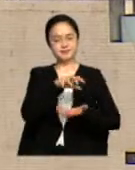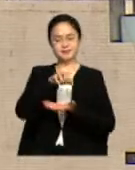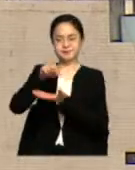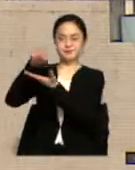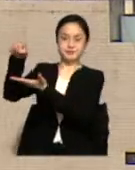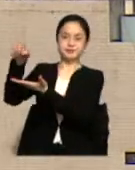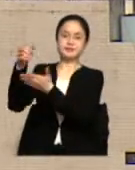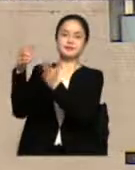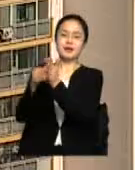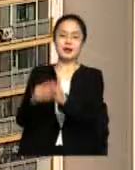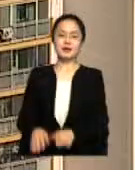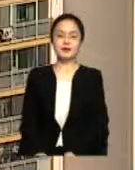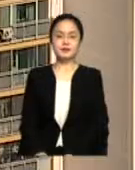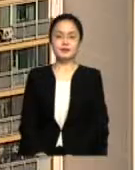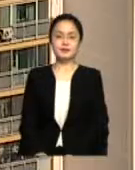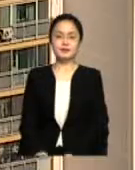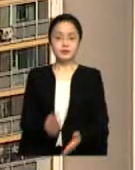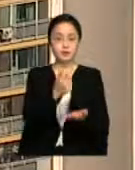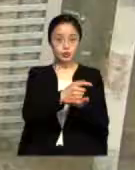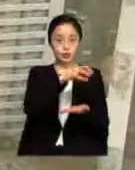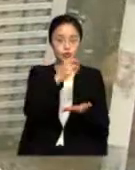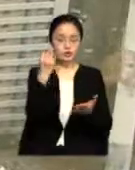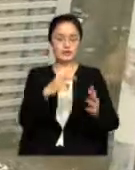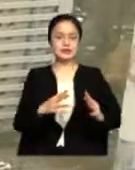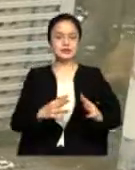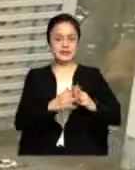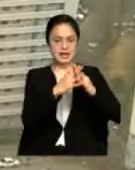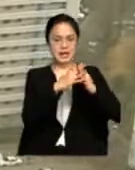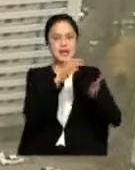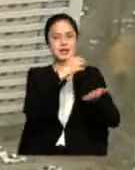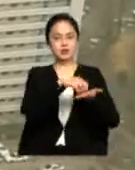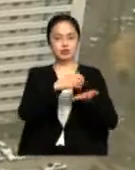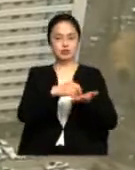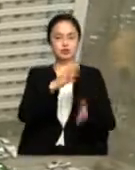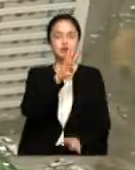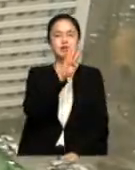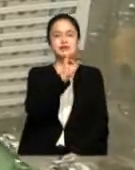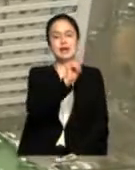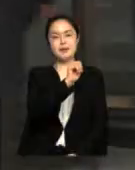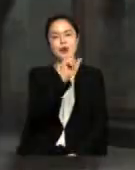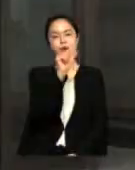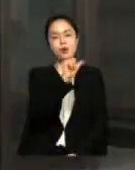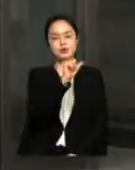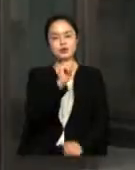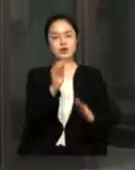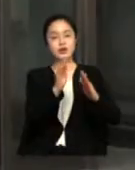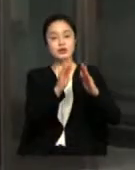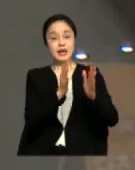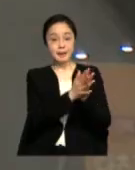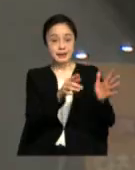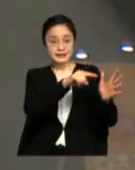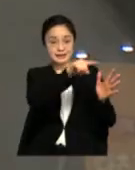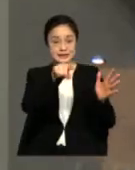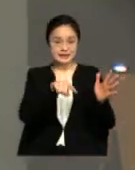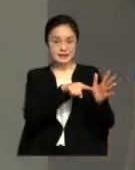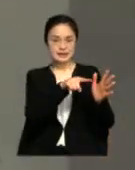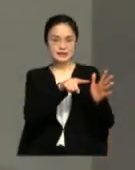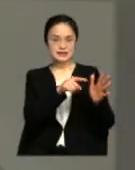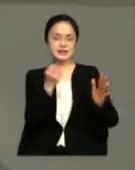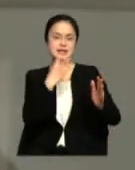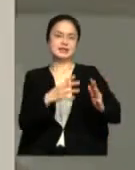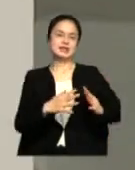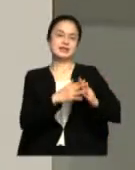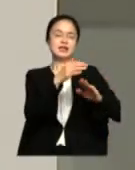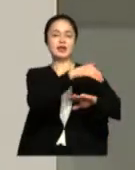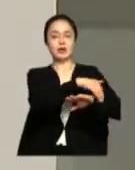재건축 대상 아파트 는 4만 5000여 3대 서울 전체로는 30만대 됩니다 하지만 정부의 재건축 규제